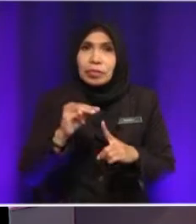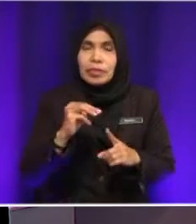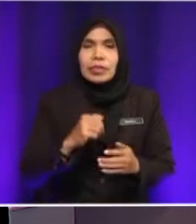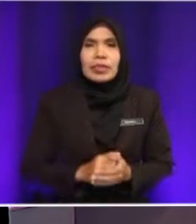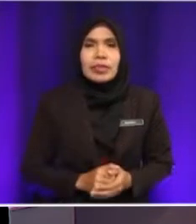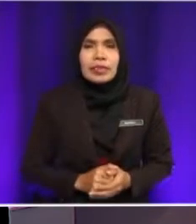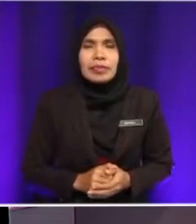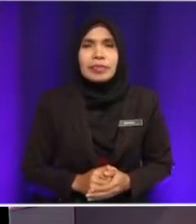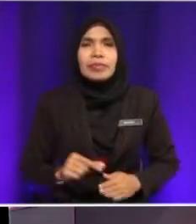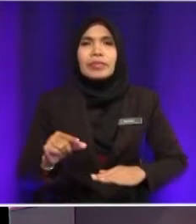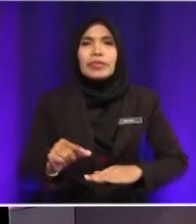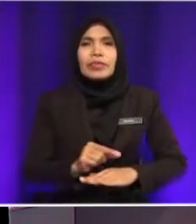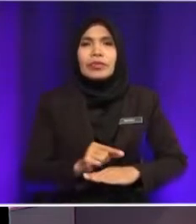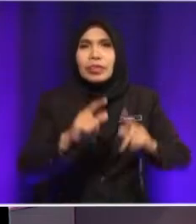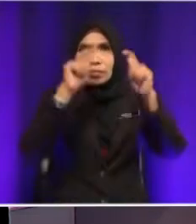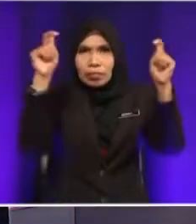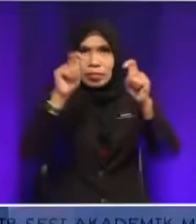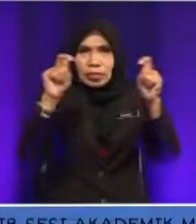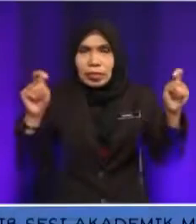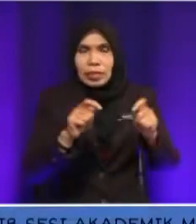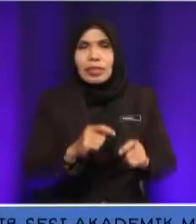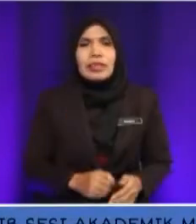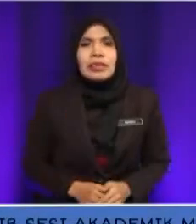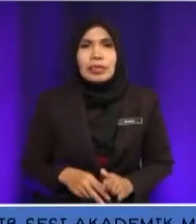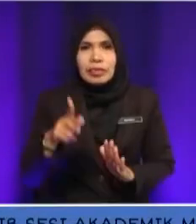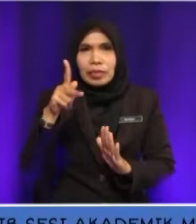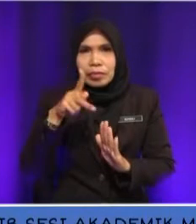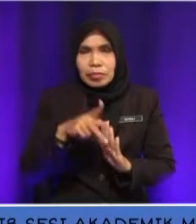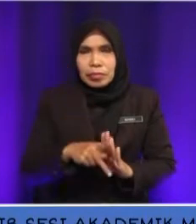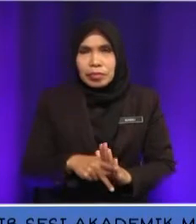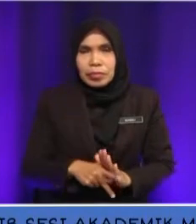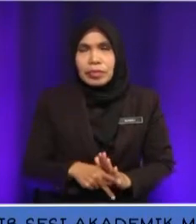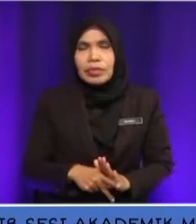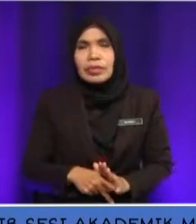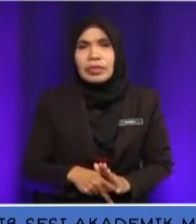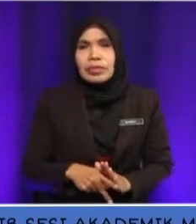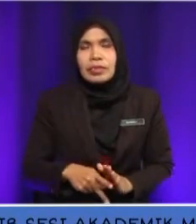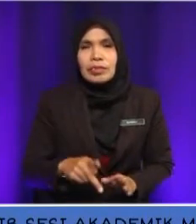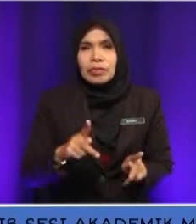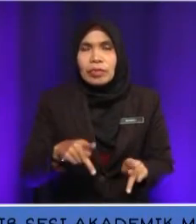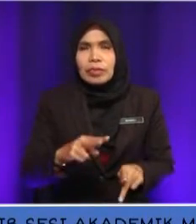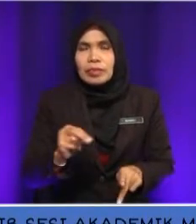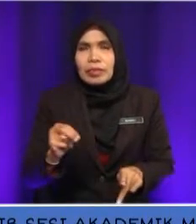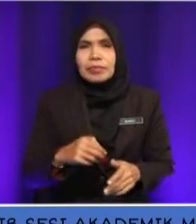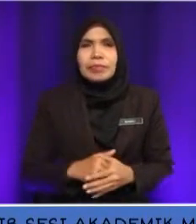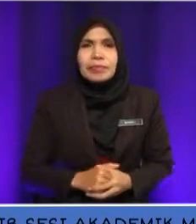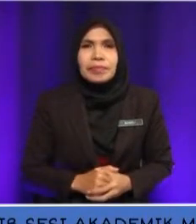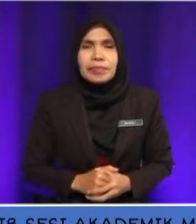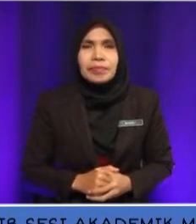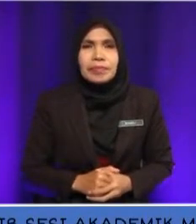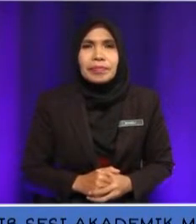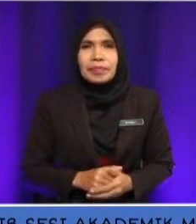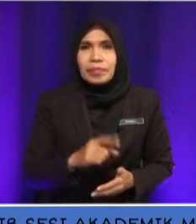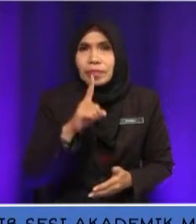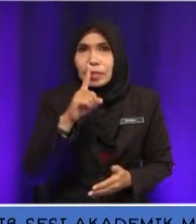penguasaan jadi setiap tahap penguasa kita ada 6 tahap 1 2 3 sampai 6